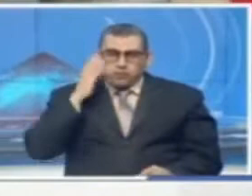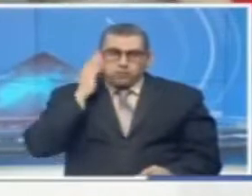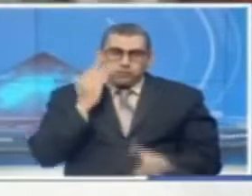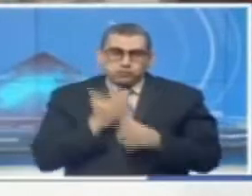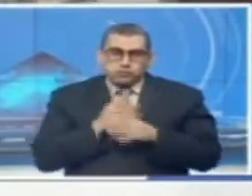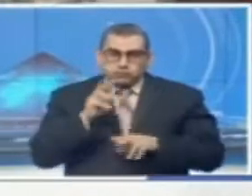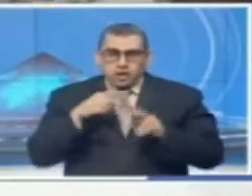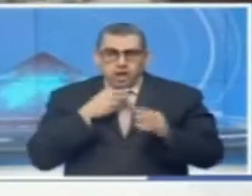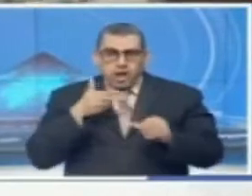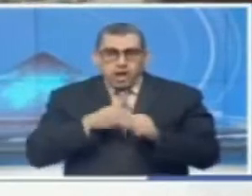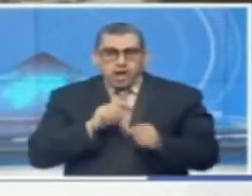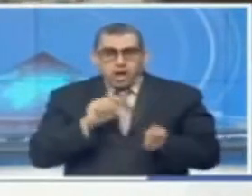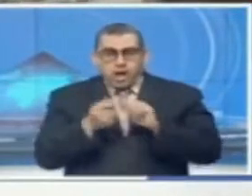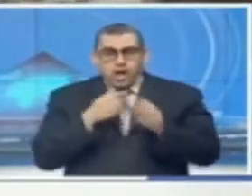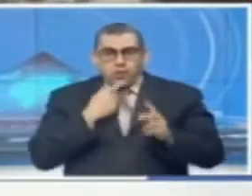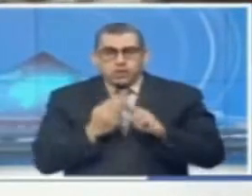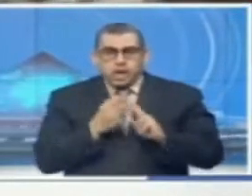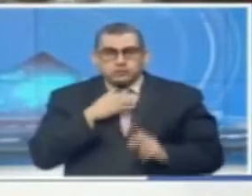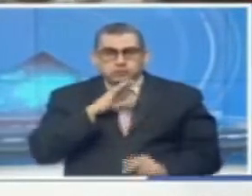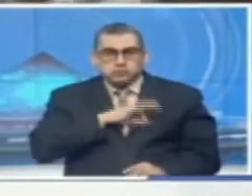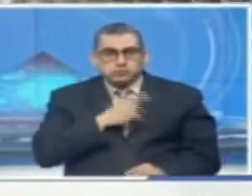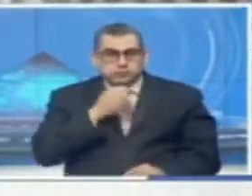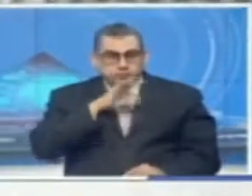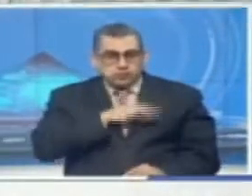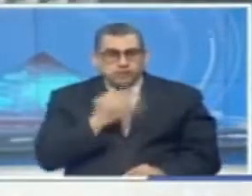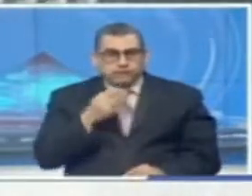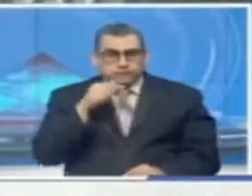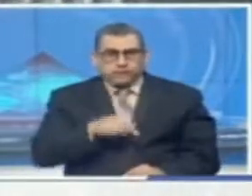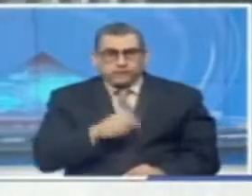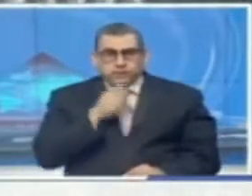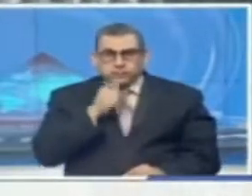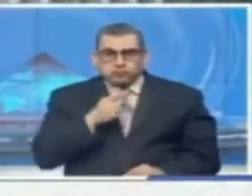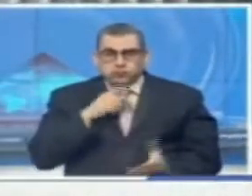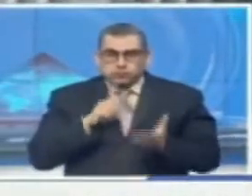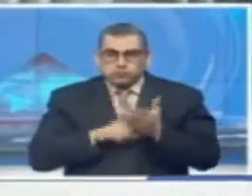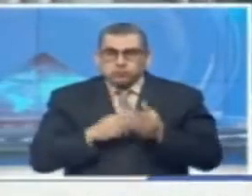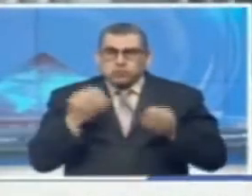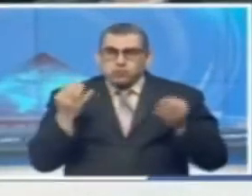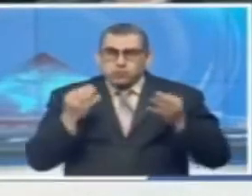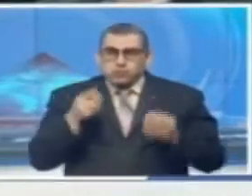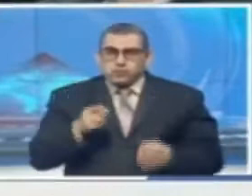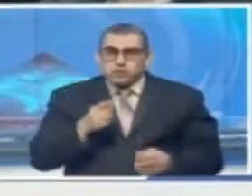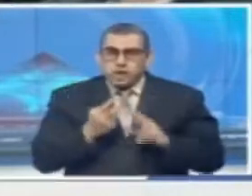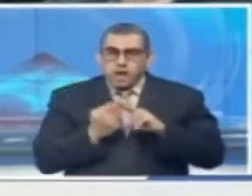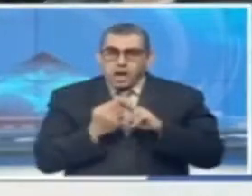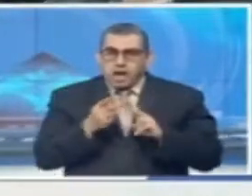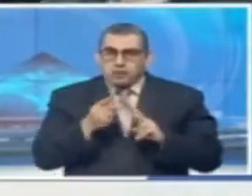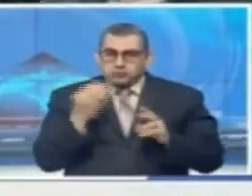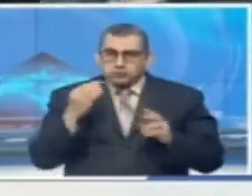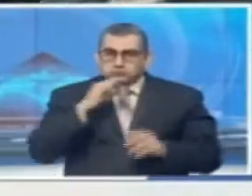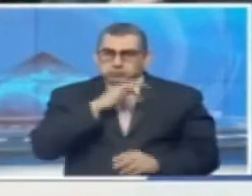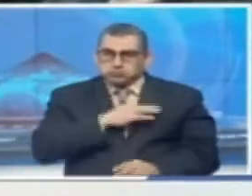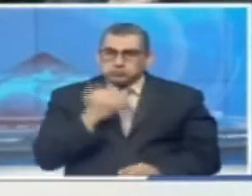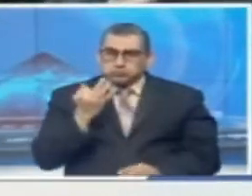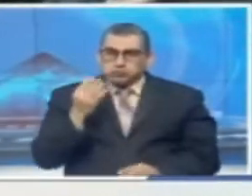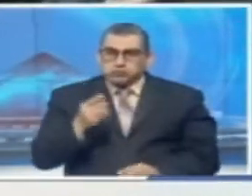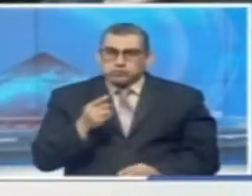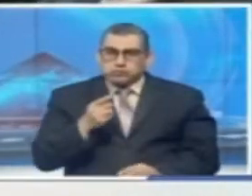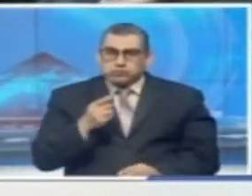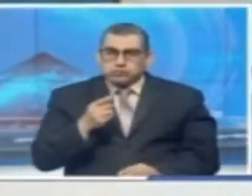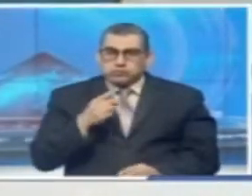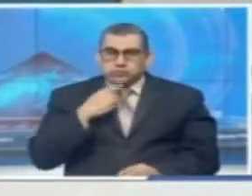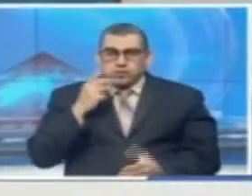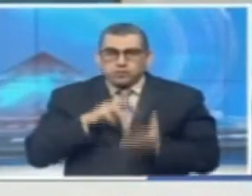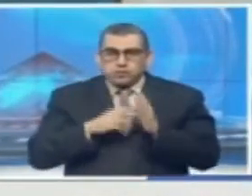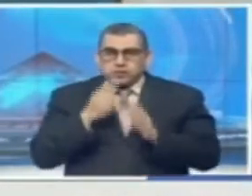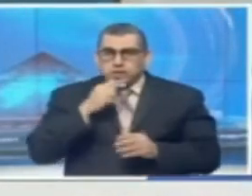قبل المواطنين لتعدد مزاياه. كويس جدا، يعني الغاز الطبيعي موفر وغير